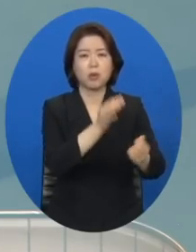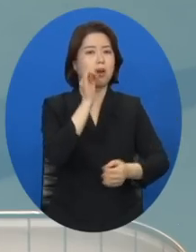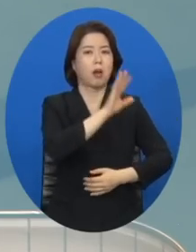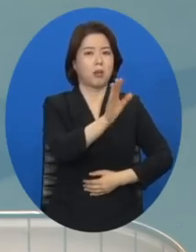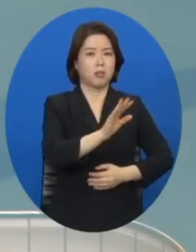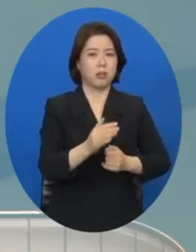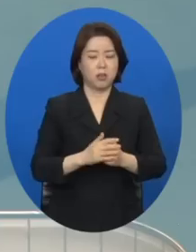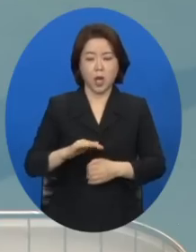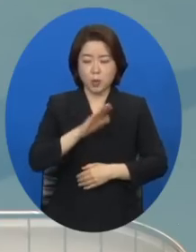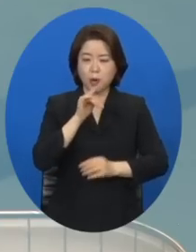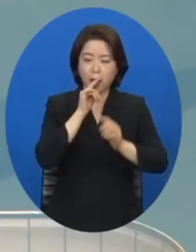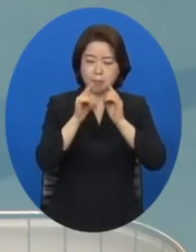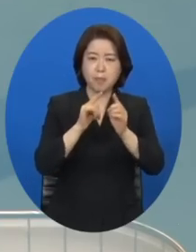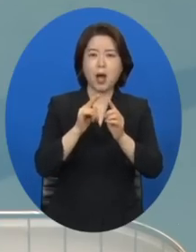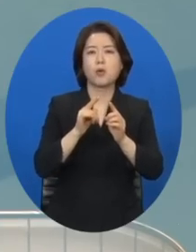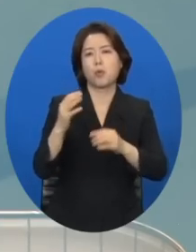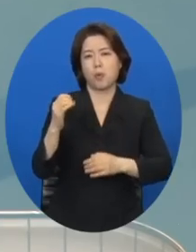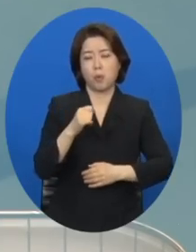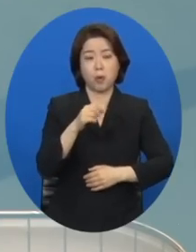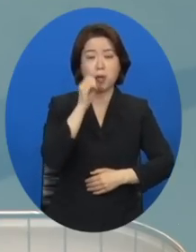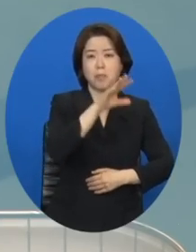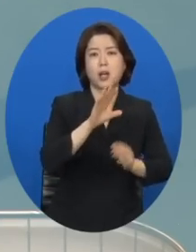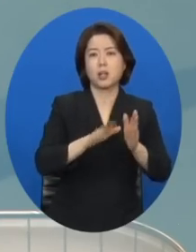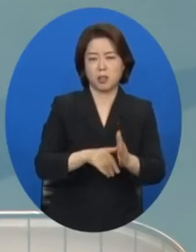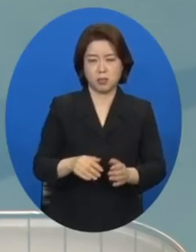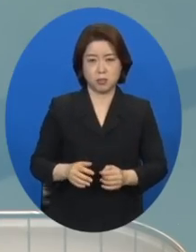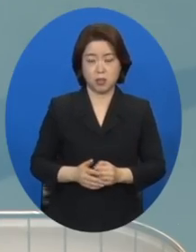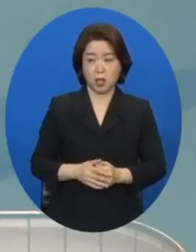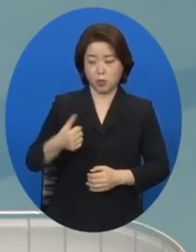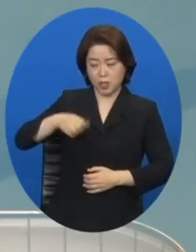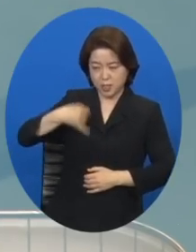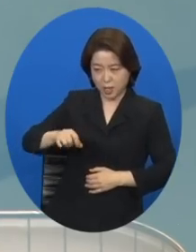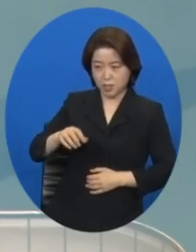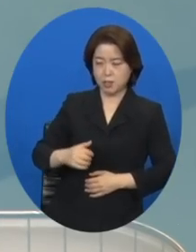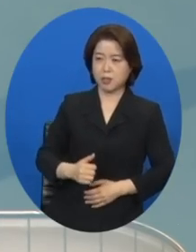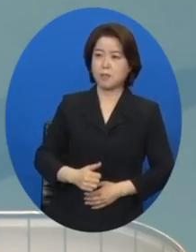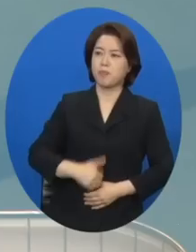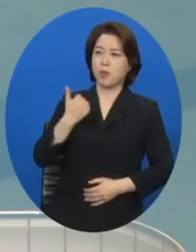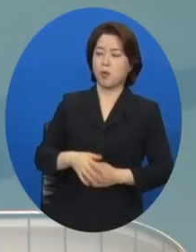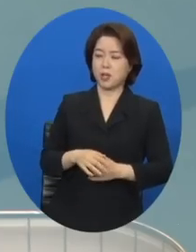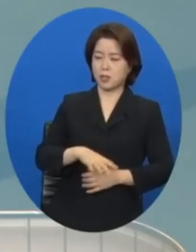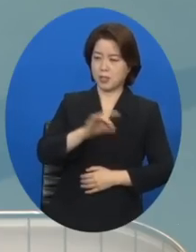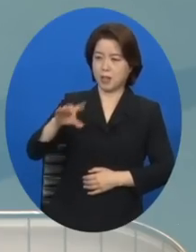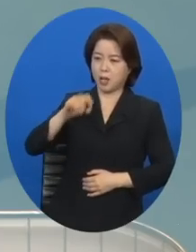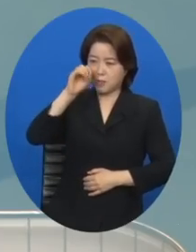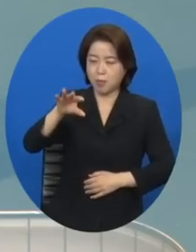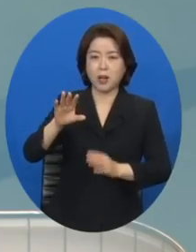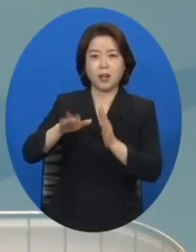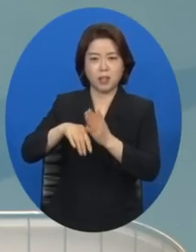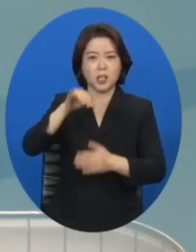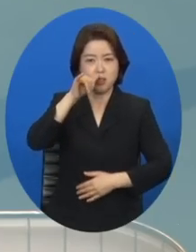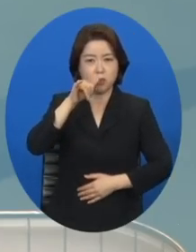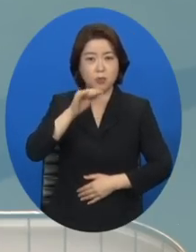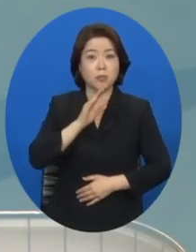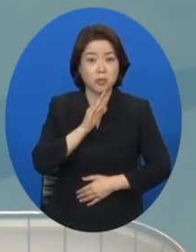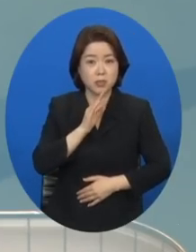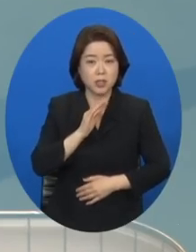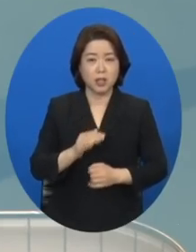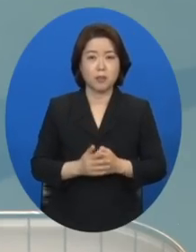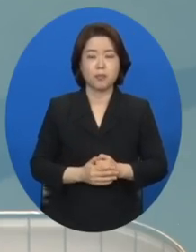말로써 그렇게 할 때가 있잖아요 심지어 우리 자녀들한테도 자녀들에게 화가 나서 때론 그렇게 할 때가 있지 않습니까